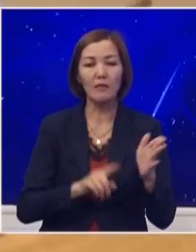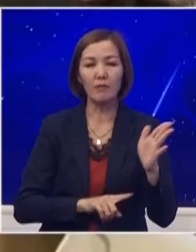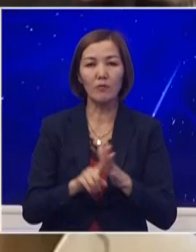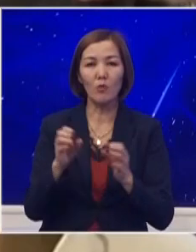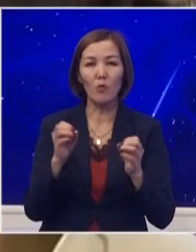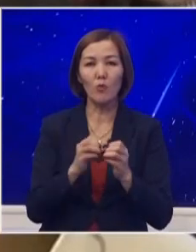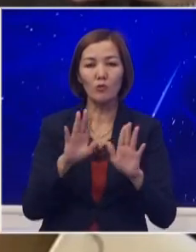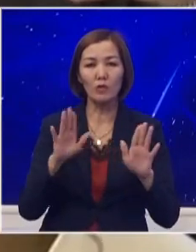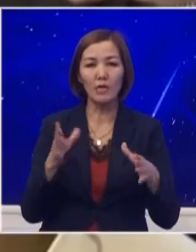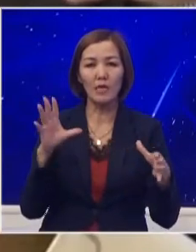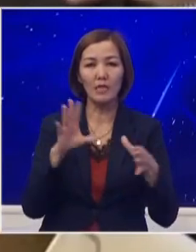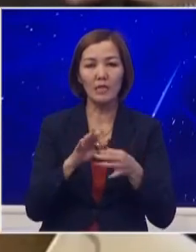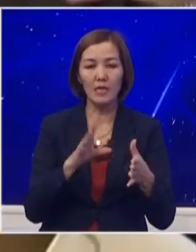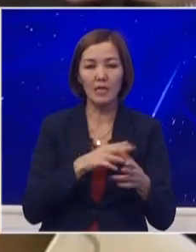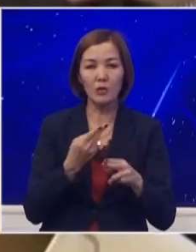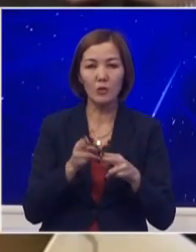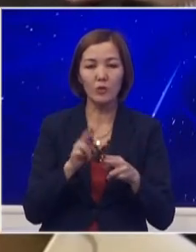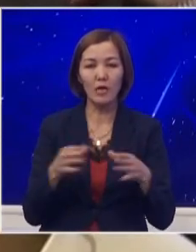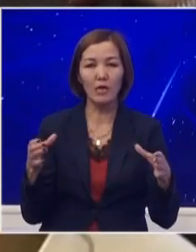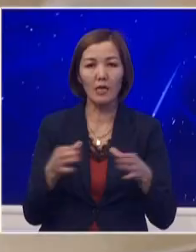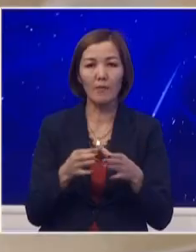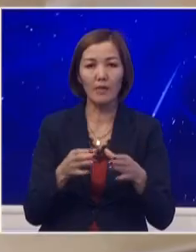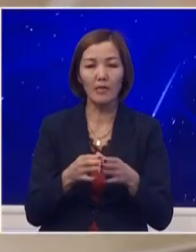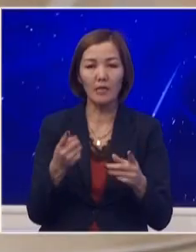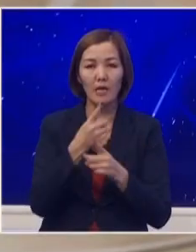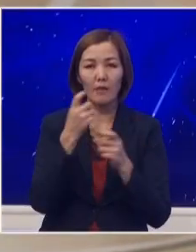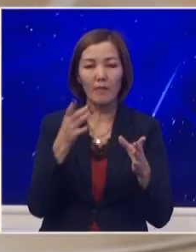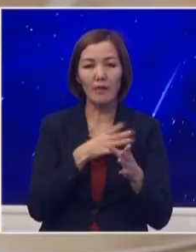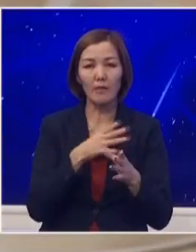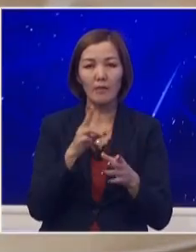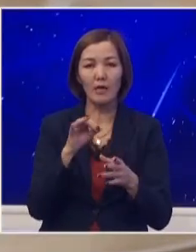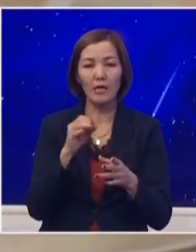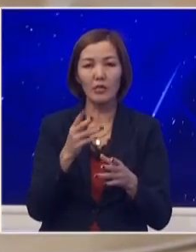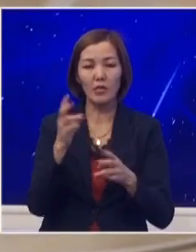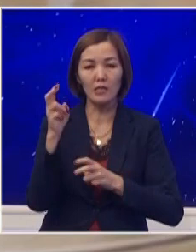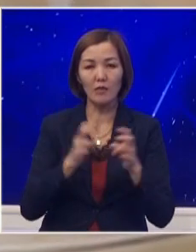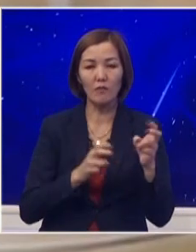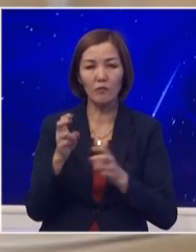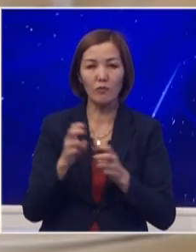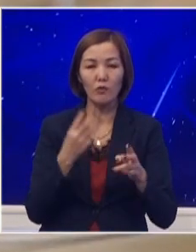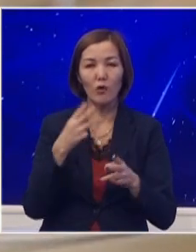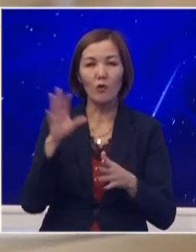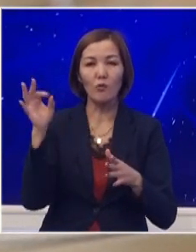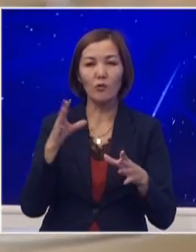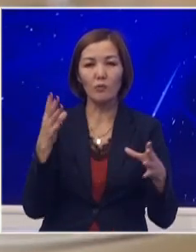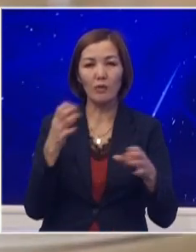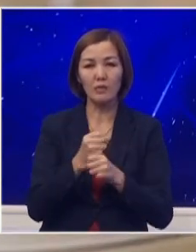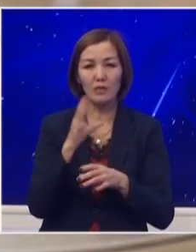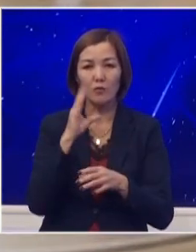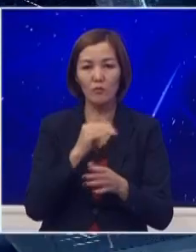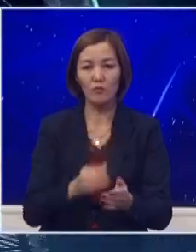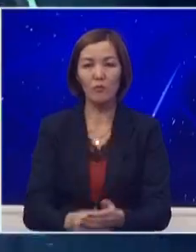жуық COVID жағдайлары анықталыпты. Сондай-ақ компания өкілдерінің мәліметінше, қараша айында зауыт өндірісі 30%-ға қысқаруы